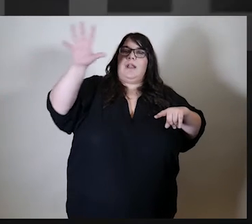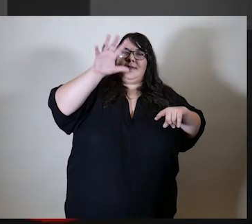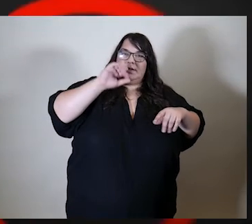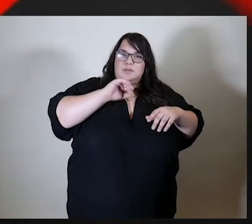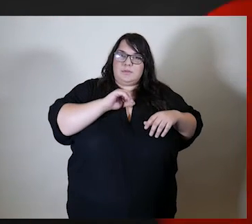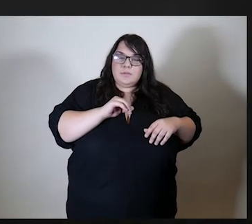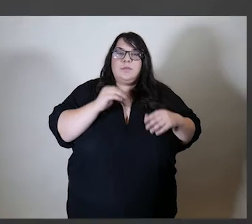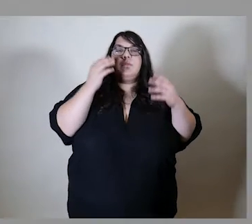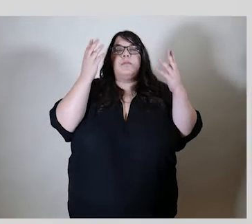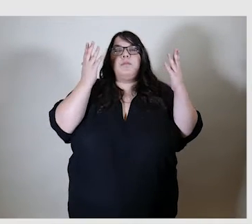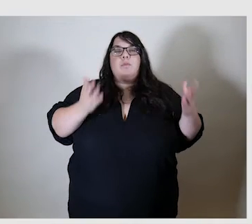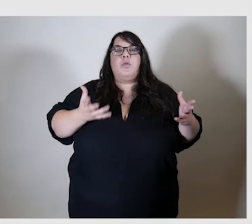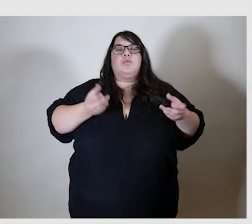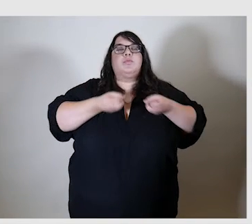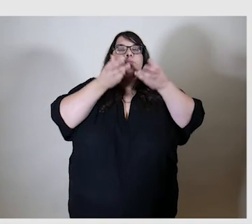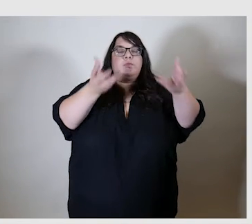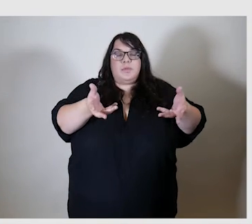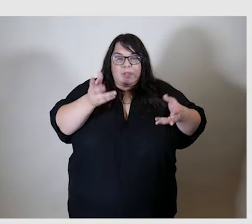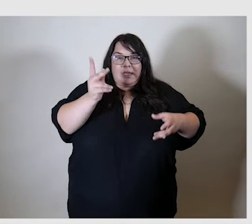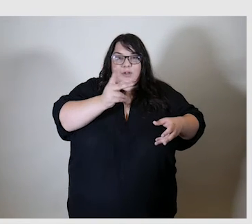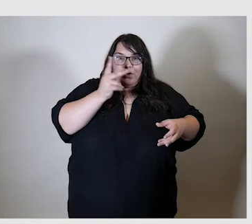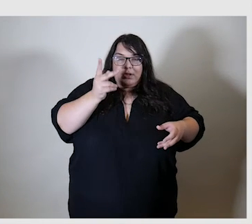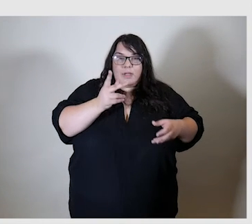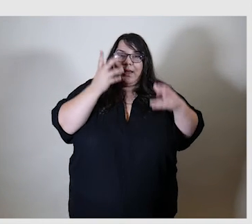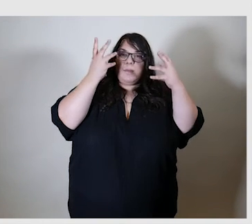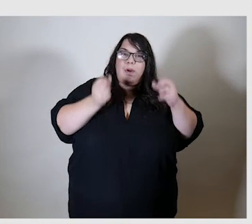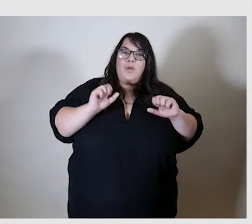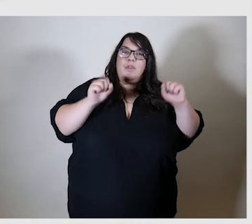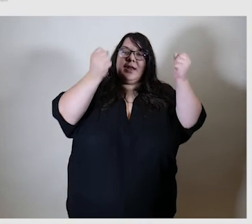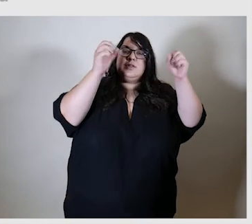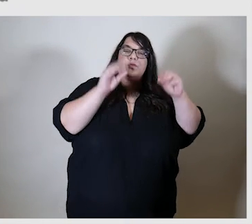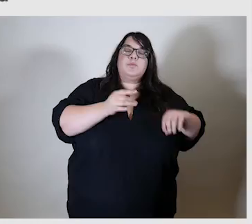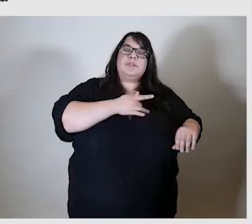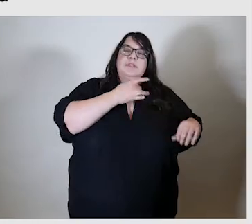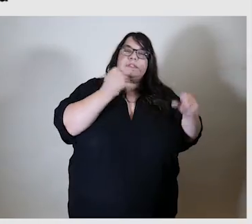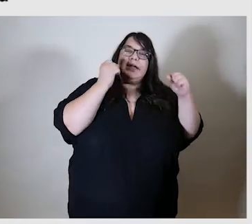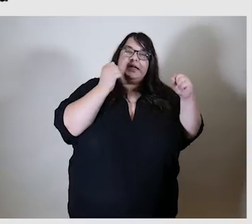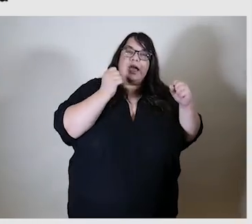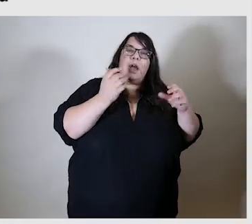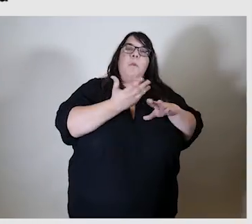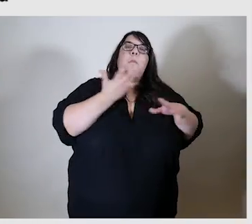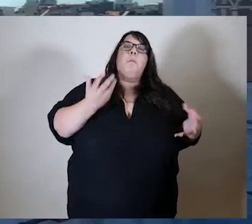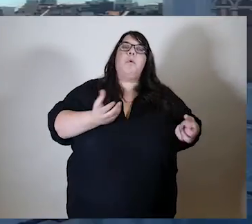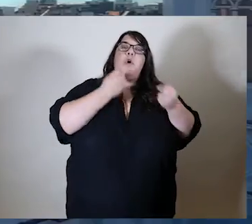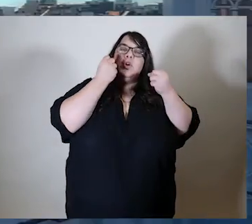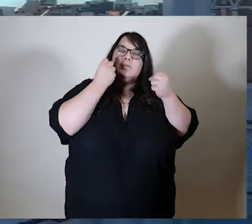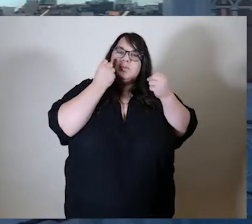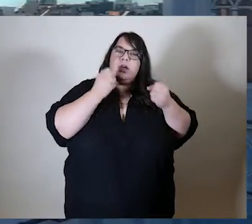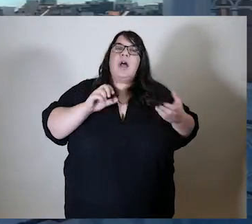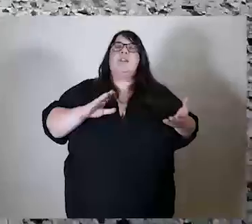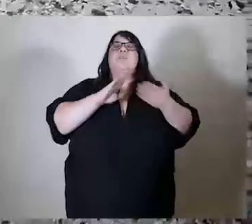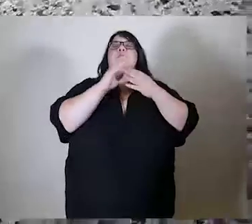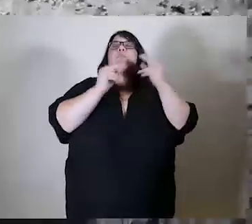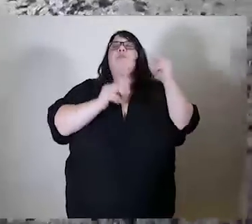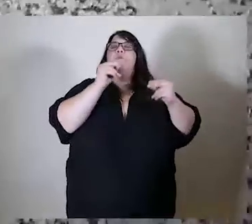Ελλάδα φιλοδοξούν να έχουν τη μέγιστη συνεισφορά στην κοινότητα, αναπτύσσοντας δράσεις προαγωγής της ψυχικής υγείας, πρόληψης ή και